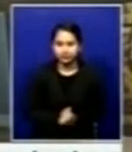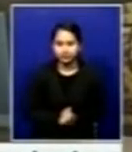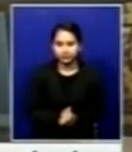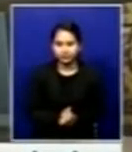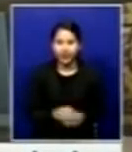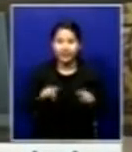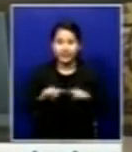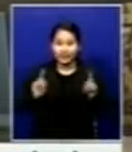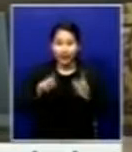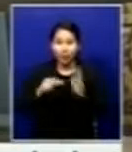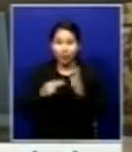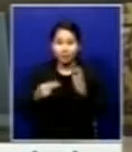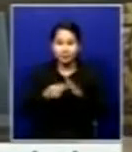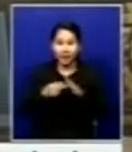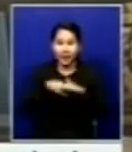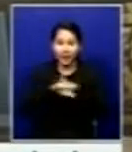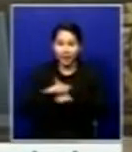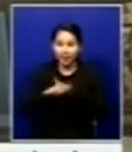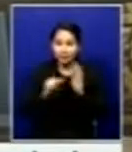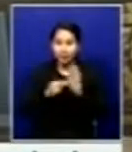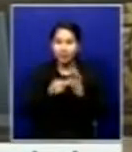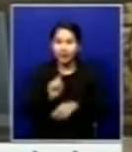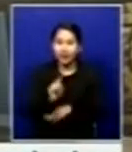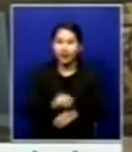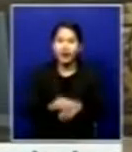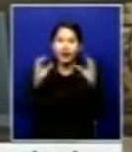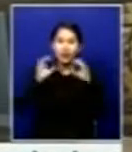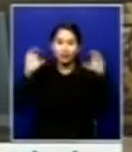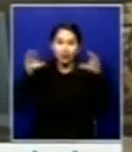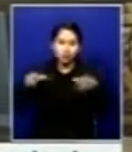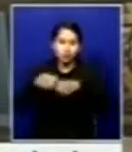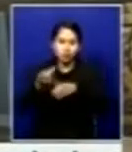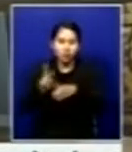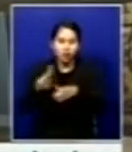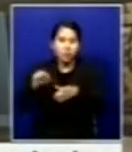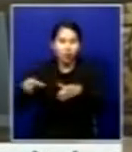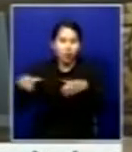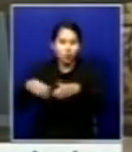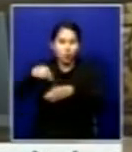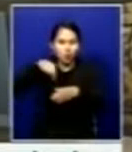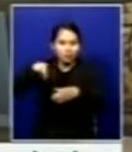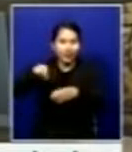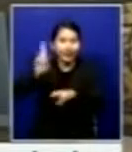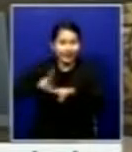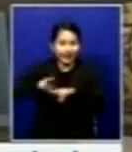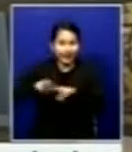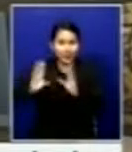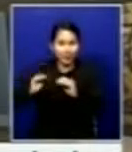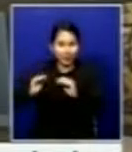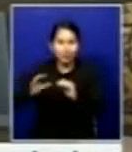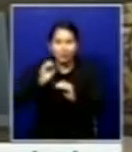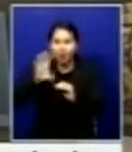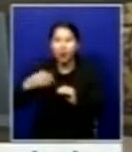นะแต่ความหมายของการแอบอ้างเนี่ยหมายถึงรัฐบาลที่เป็นคณะรัฐมนตรีส่วนใหญ่ที่นั่งอยู่ตรงนี้ว่าเป็นผลงานของท่